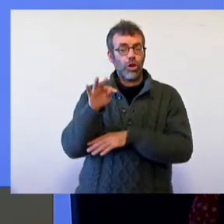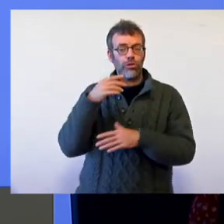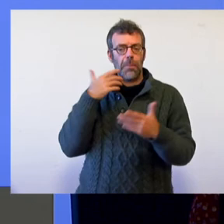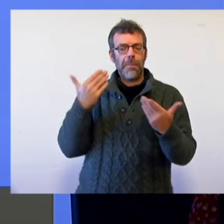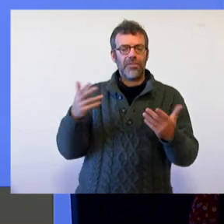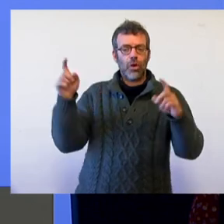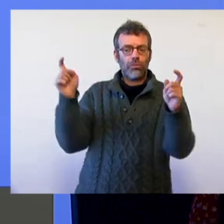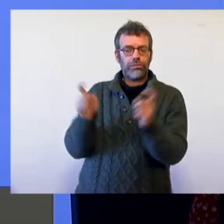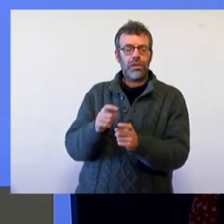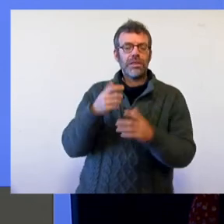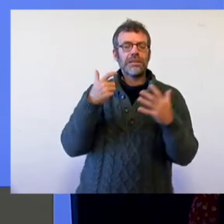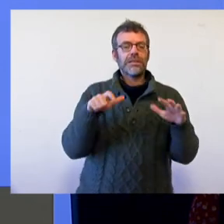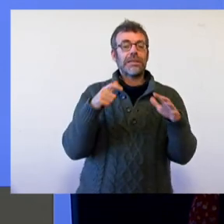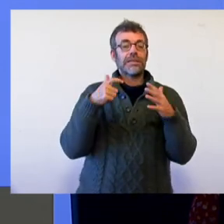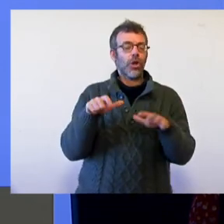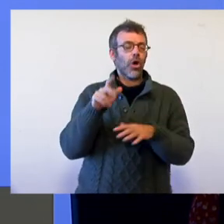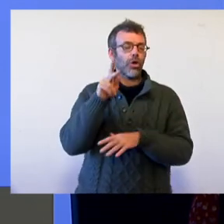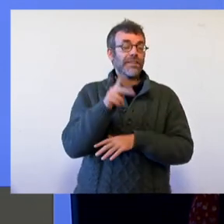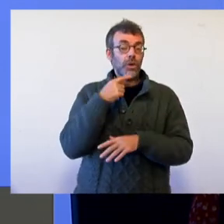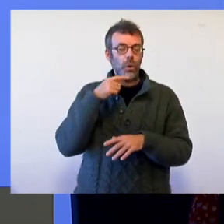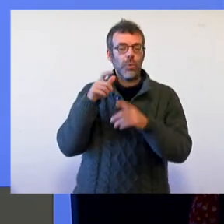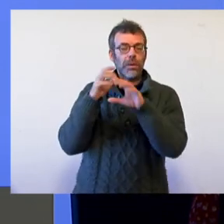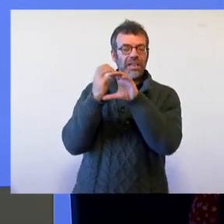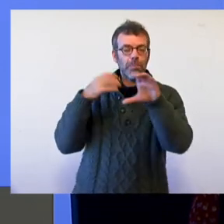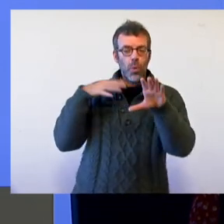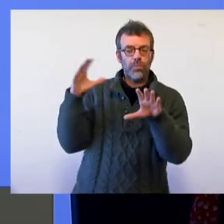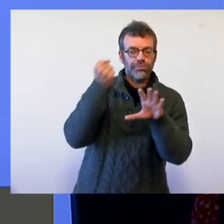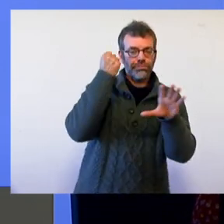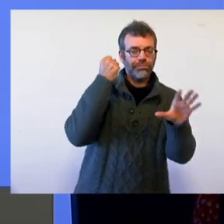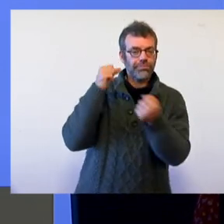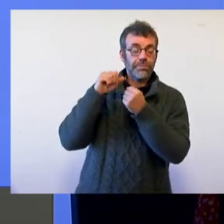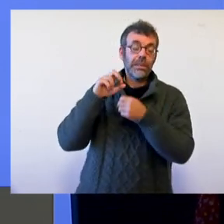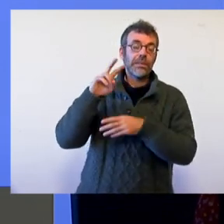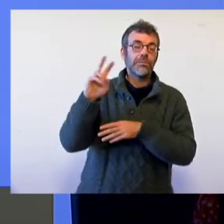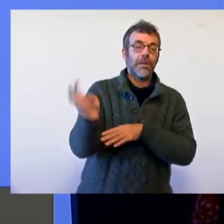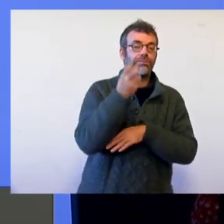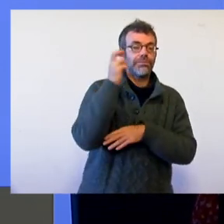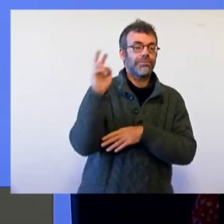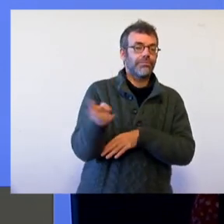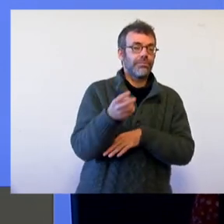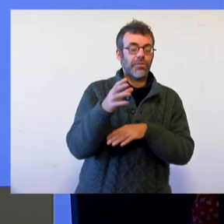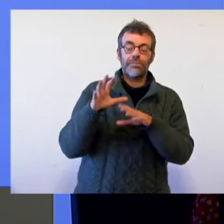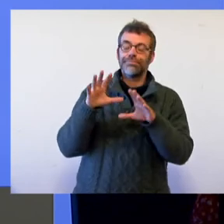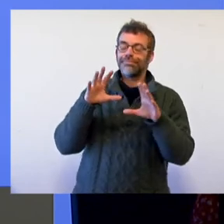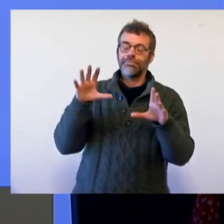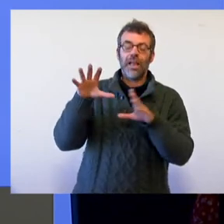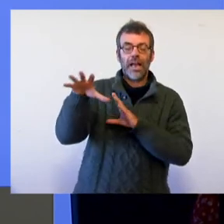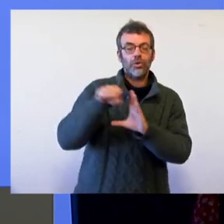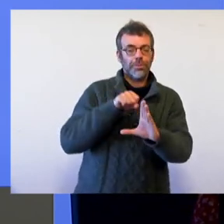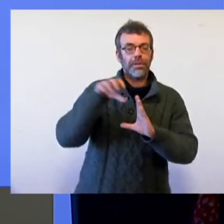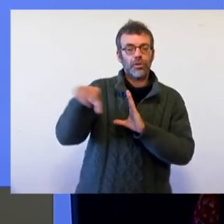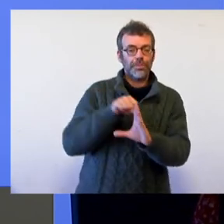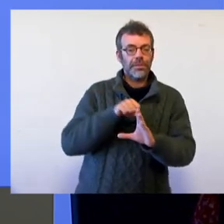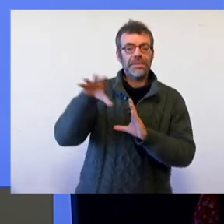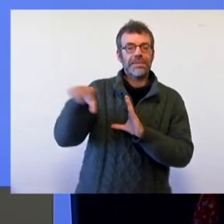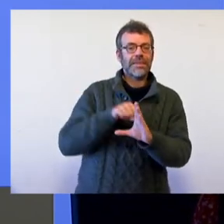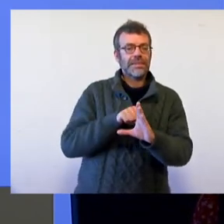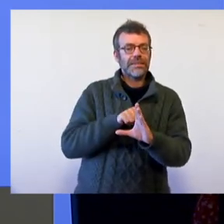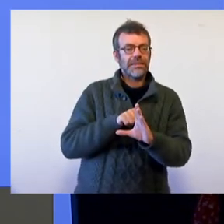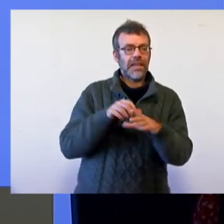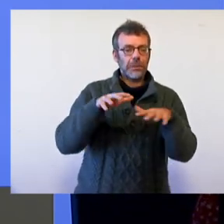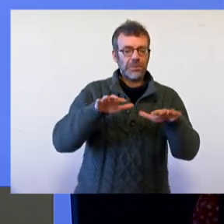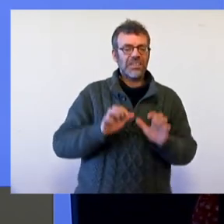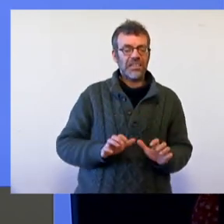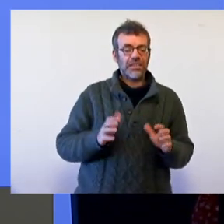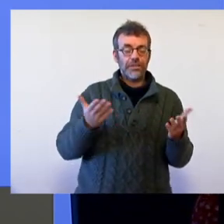un vrai sujet. Il faut continuer. Quand j'ai lu que certains expliquaient que c'était normal de pouvoir vendre comme ça, ben, voilà, c'est pas raison. Donc voilà,